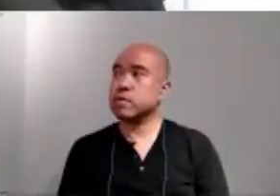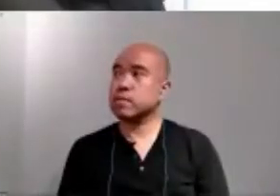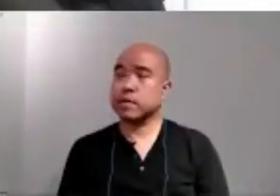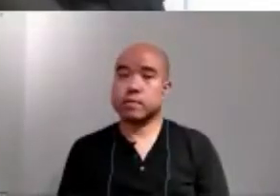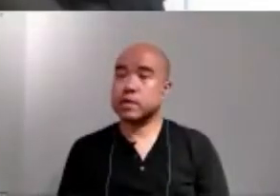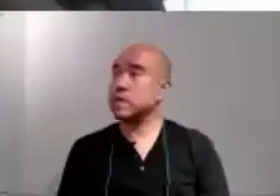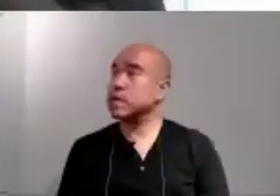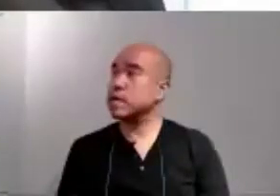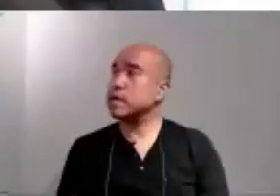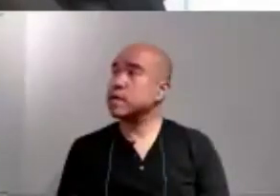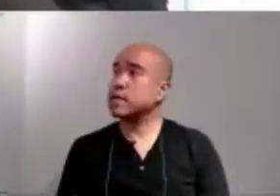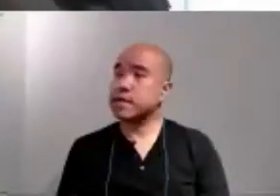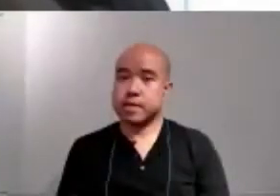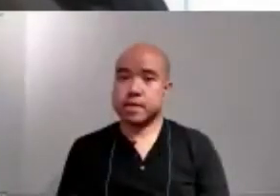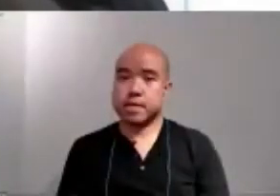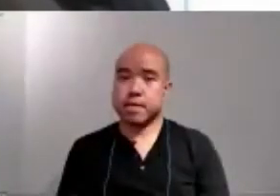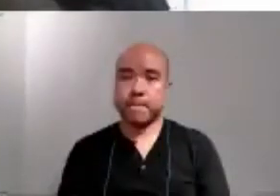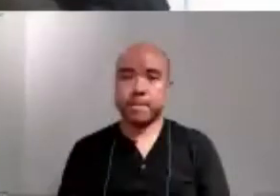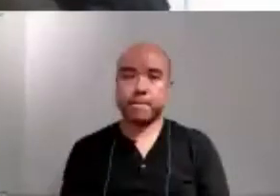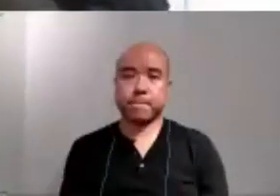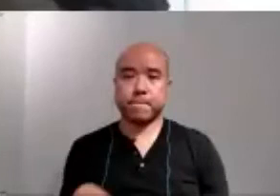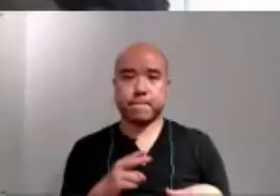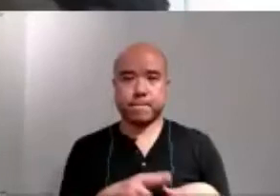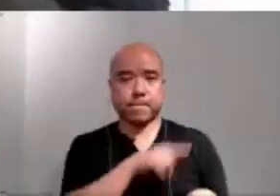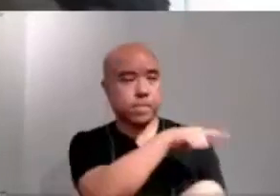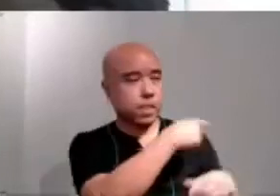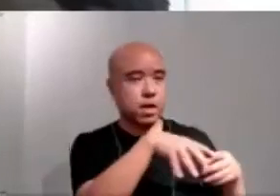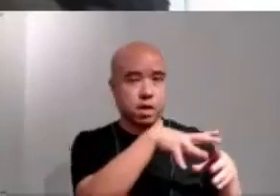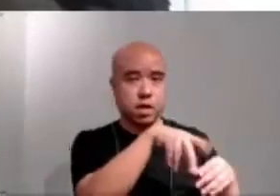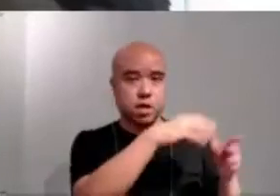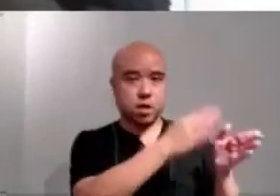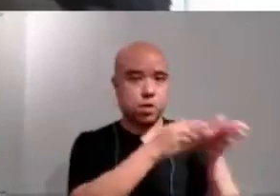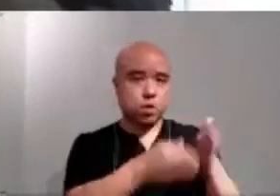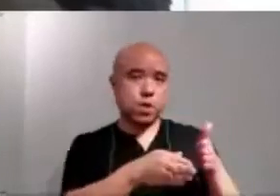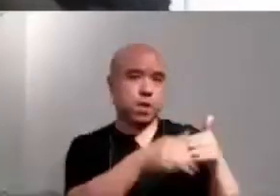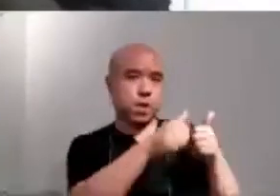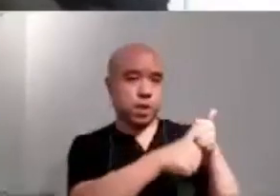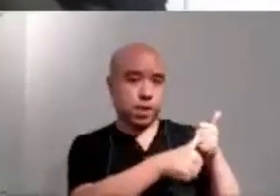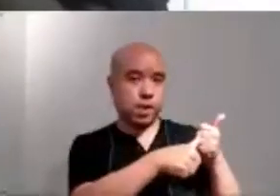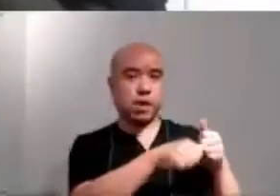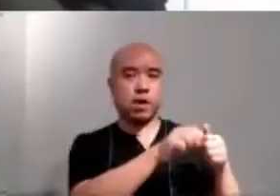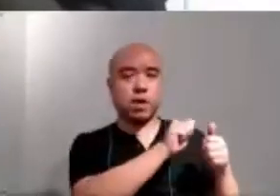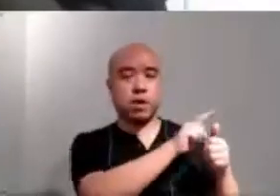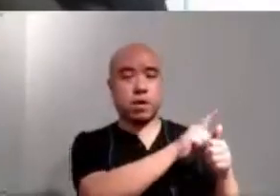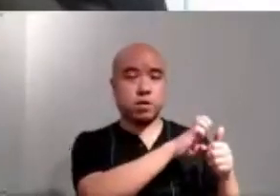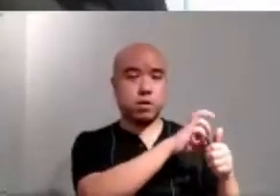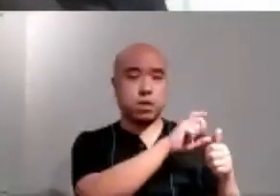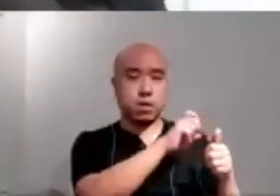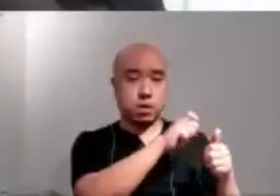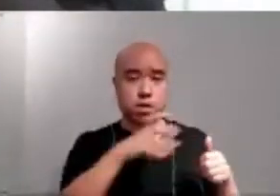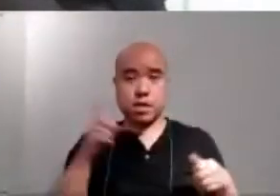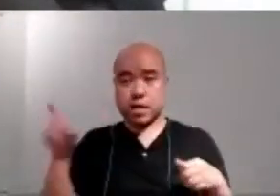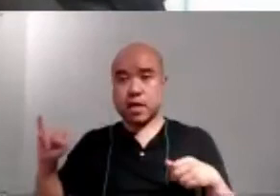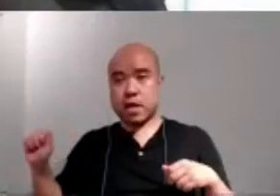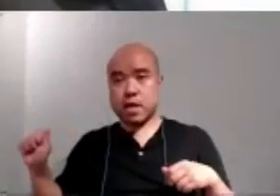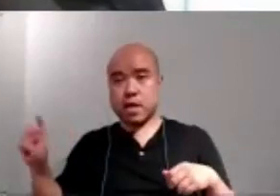是，在我隔离呢就是我们筹备委员会的委员呢，Alex， 在我左手边就是 Ian。 那非常之丰盛的